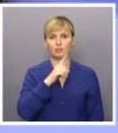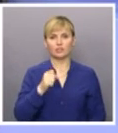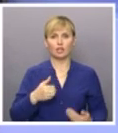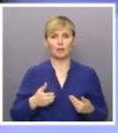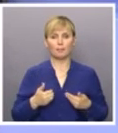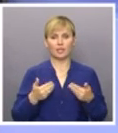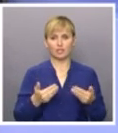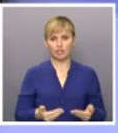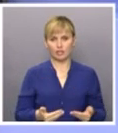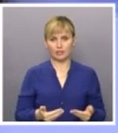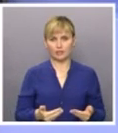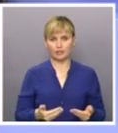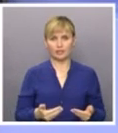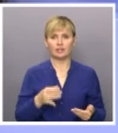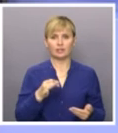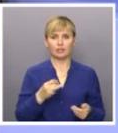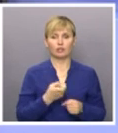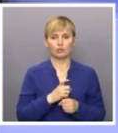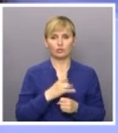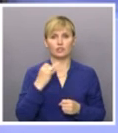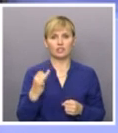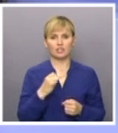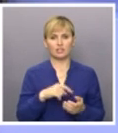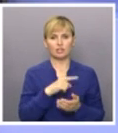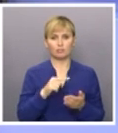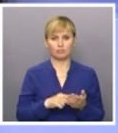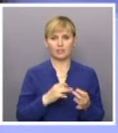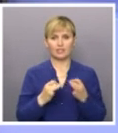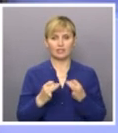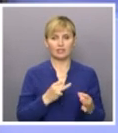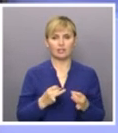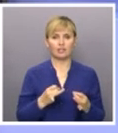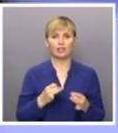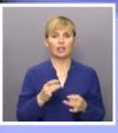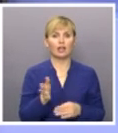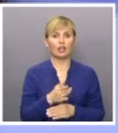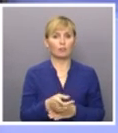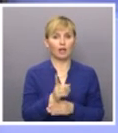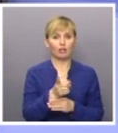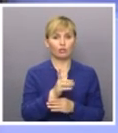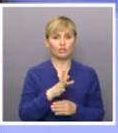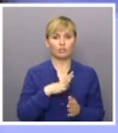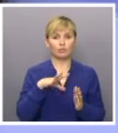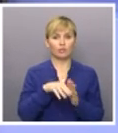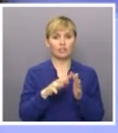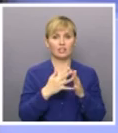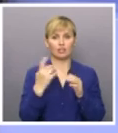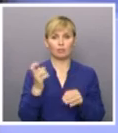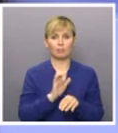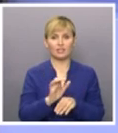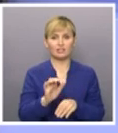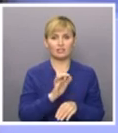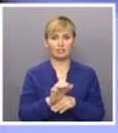приглашение и возможность провести интересную беседу. Но для начала небольшое уточнение. Рыбоводство было включено в состав сельхозтоваропроизводителей